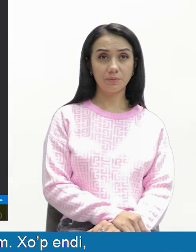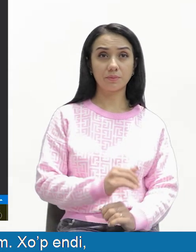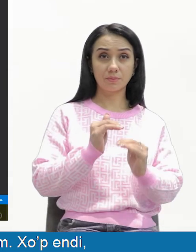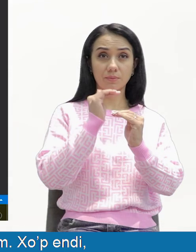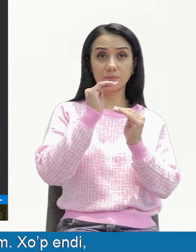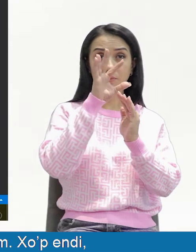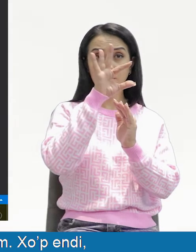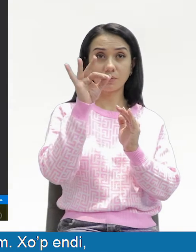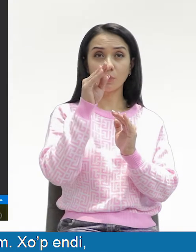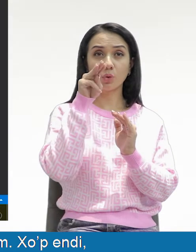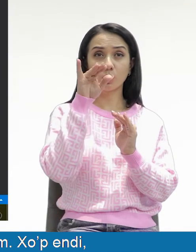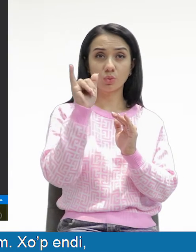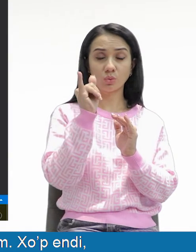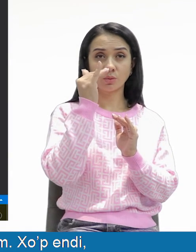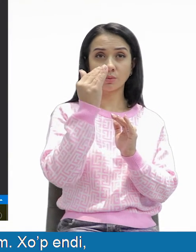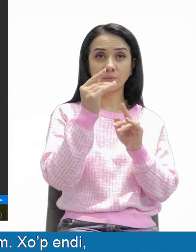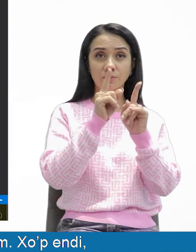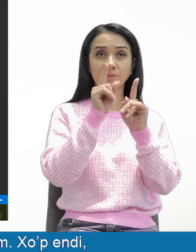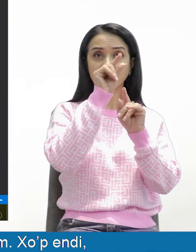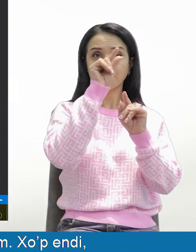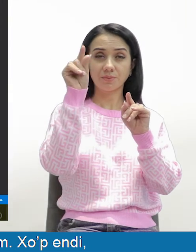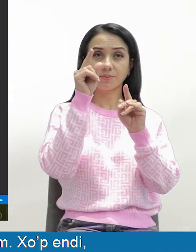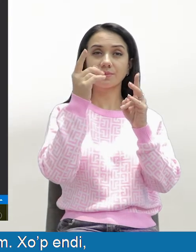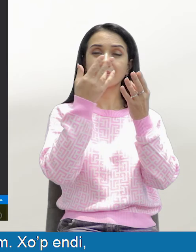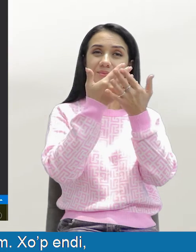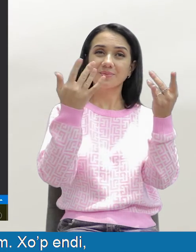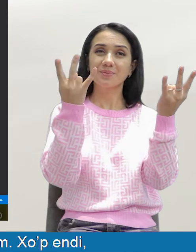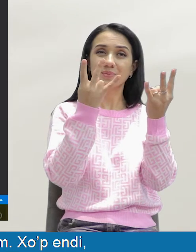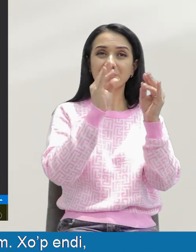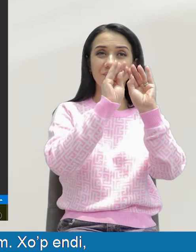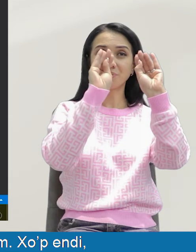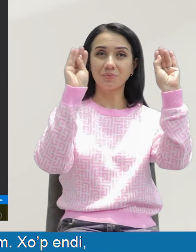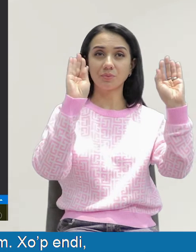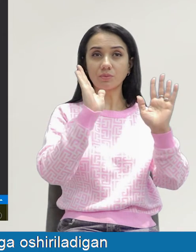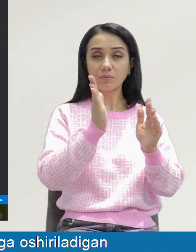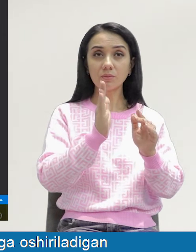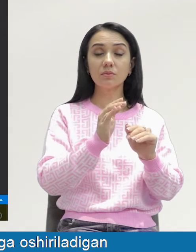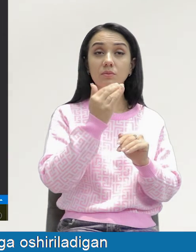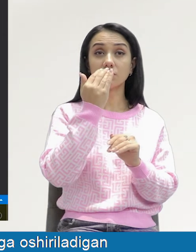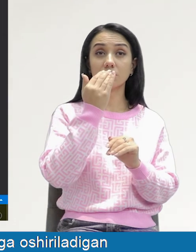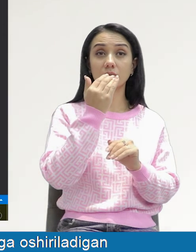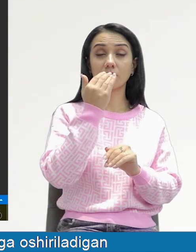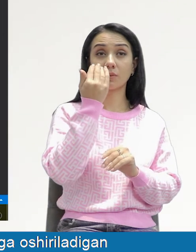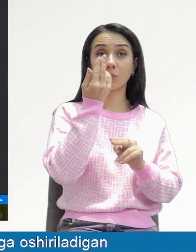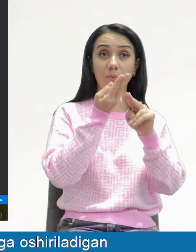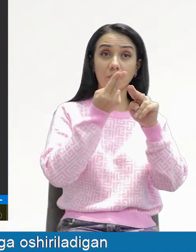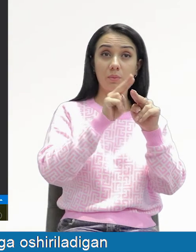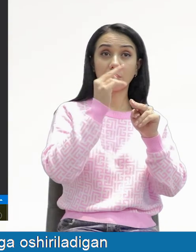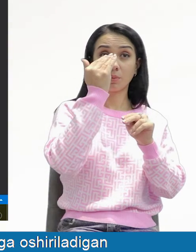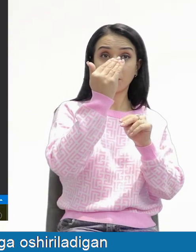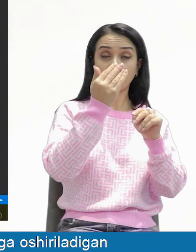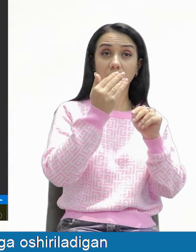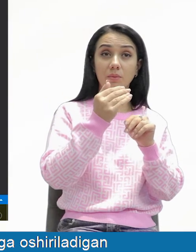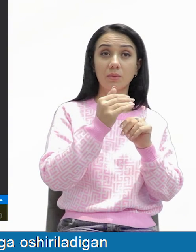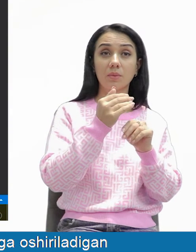Tepaga oldim, ya'ni tool, ya'ni qurollar turadigan bo'limga olib qo'ydim mana buni. Tushunarli? Xo'p, endi mana bu yerda